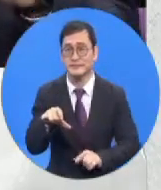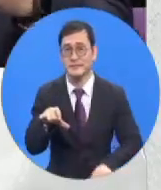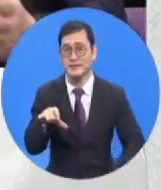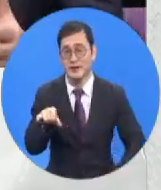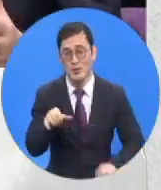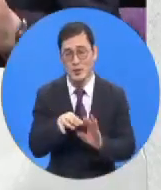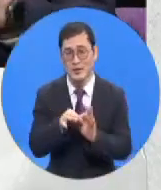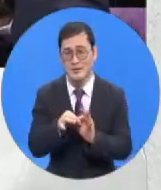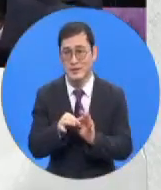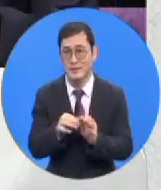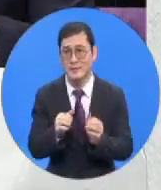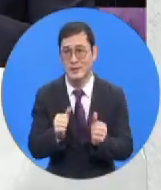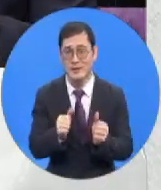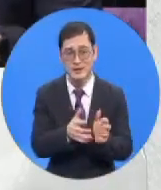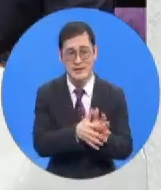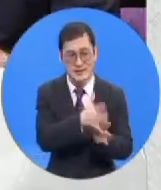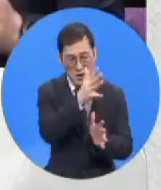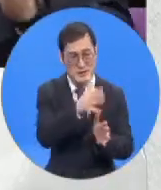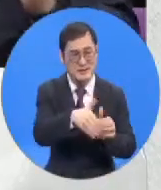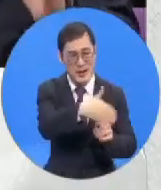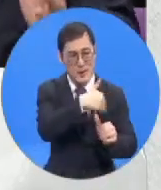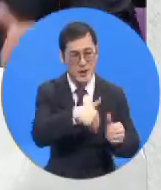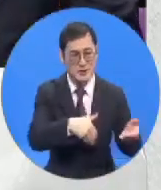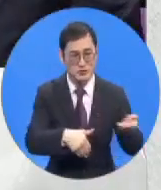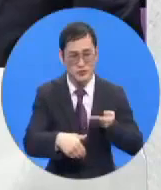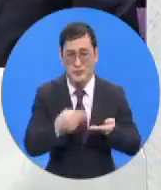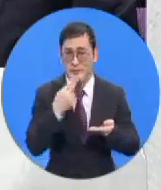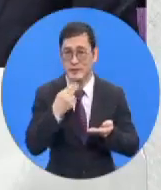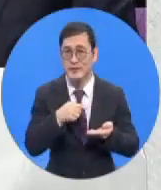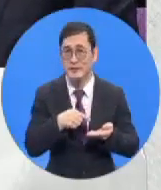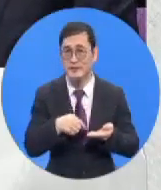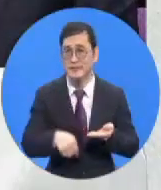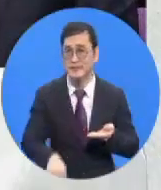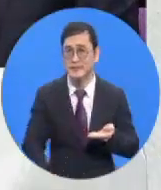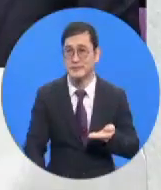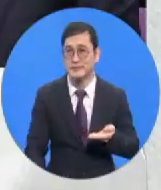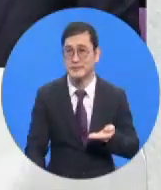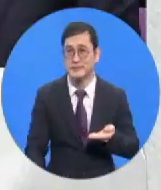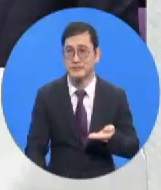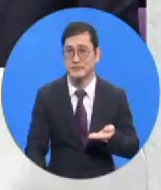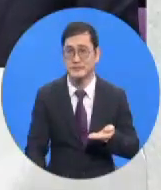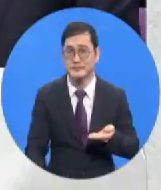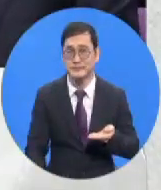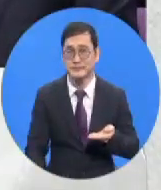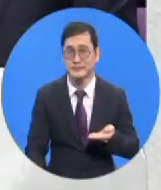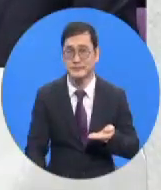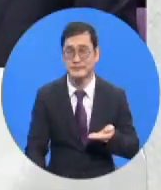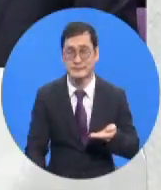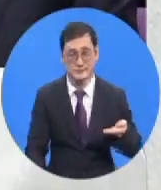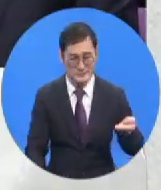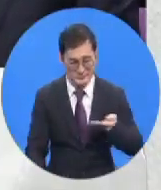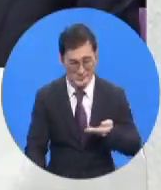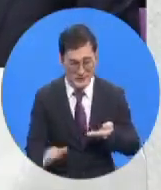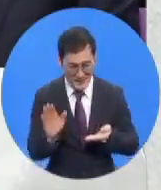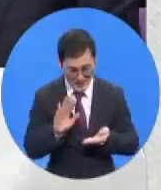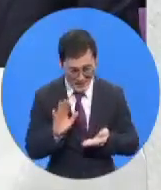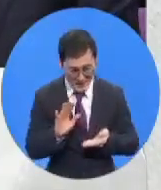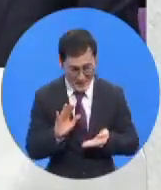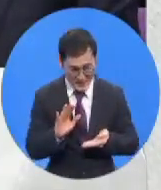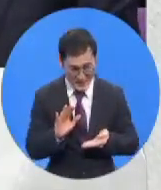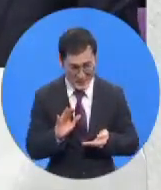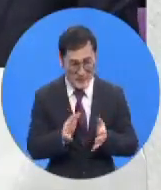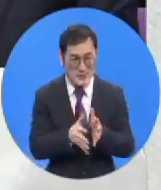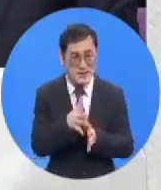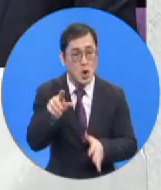그 시설 현황을 제출하지 않았잖아요. 그러니까 판결이 어떻게 됐냐면 시설 현황을 제출하지 않아서 그 시설이